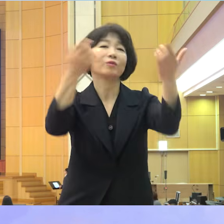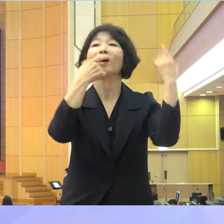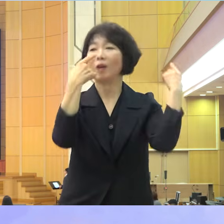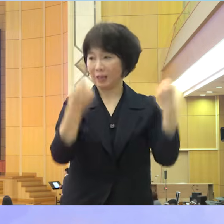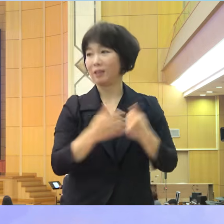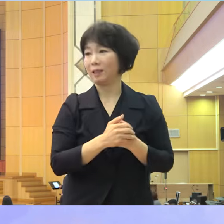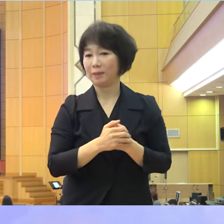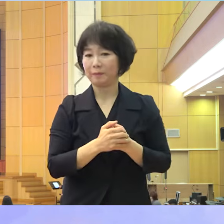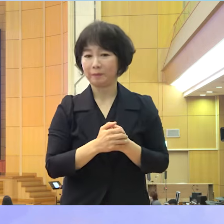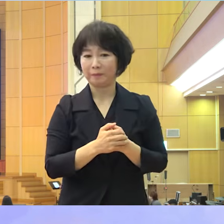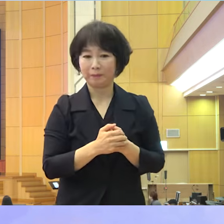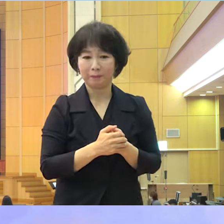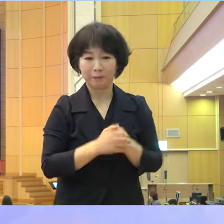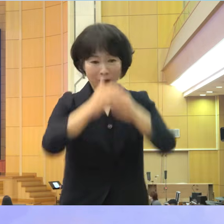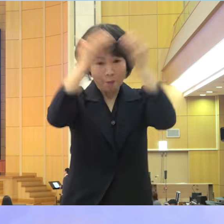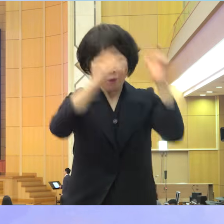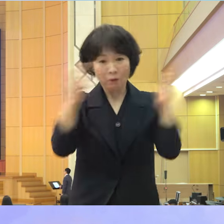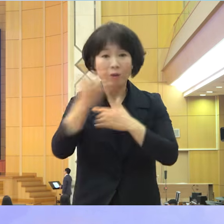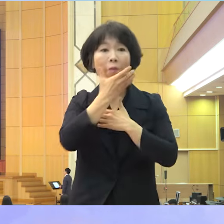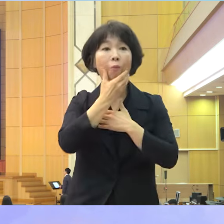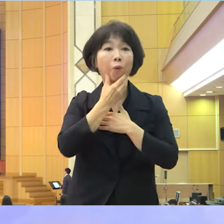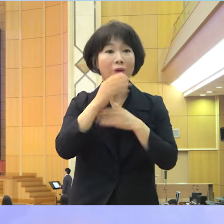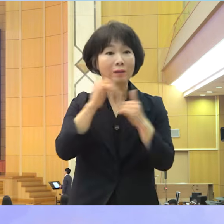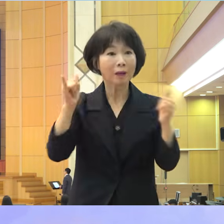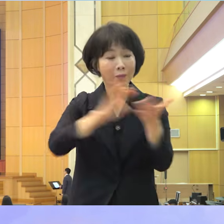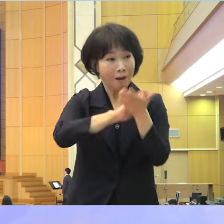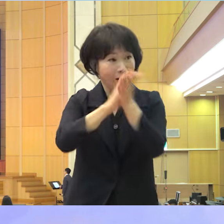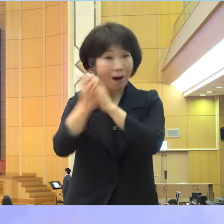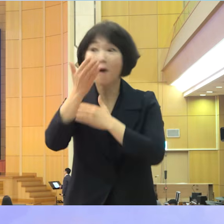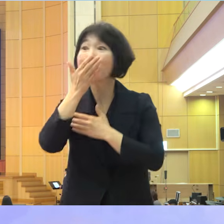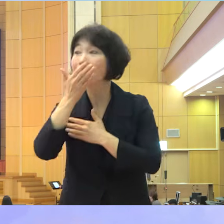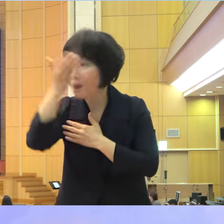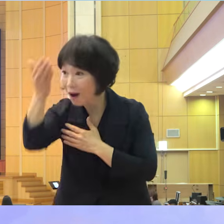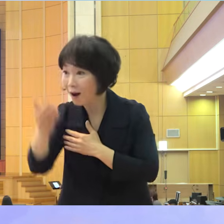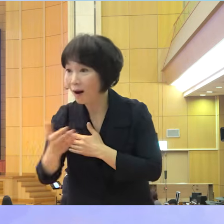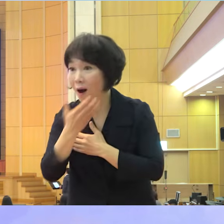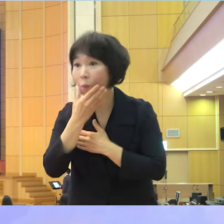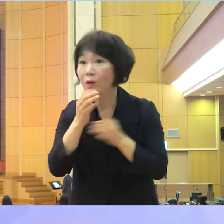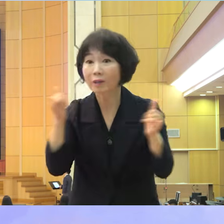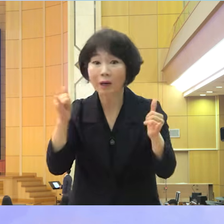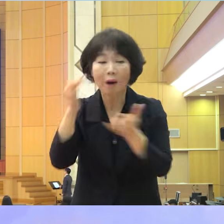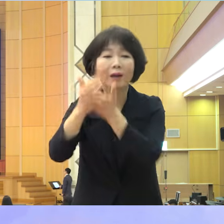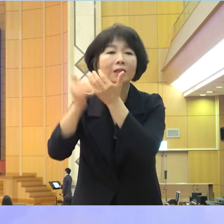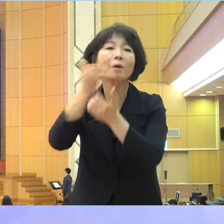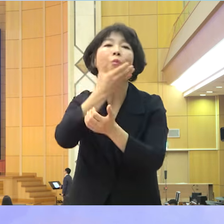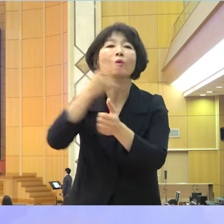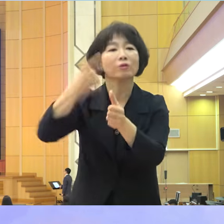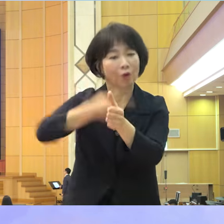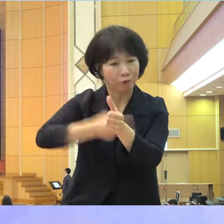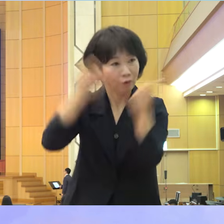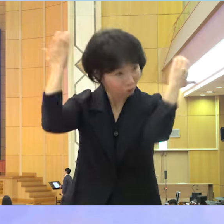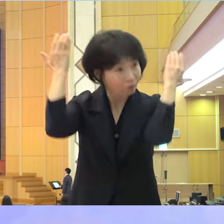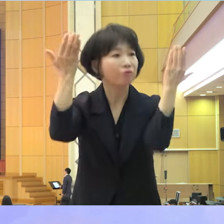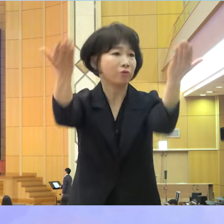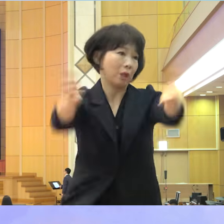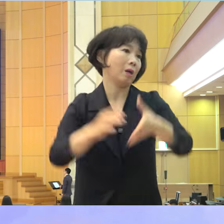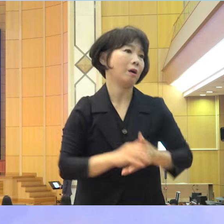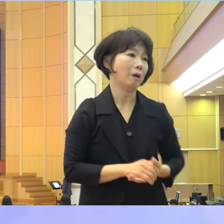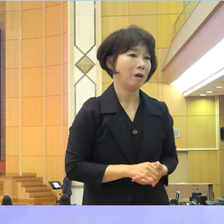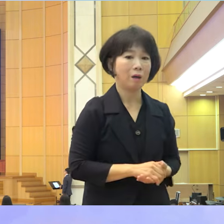되느니라. 할렐루야. 모든 것이 복 있는 사람이 되면 복 있는 사람에게 하나님의 복은 주어지는